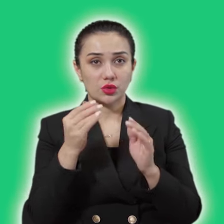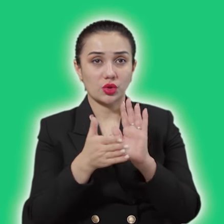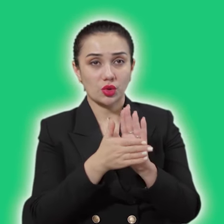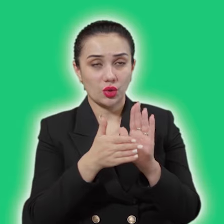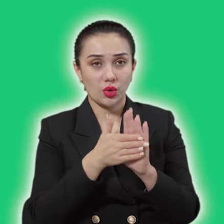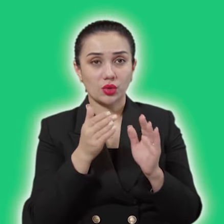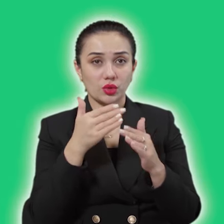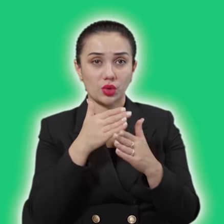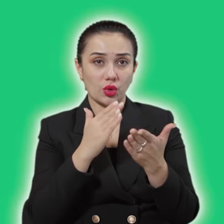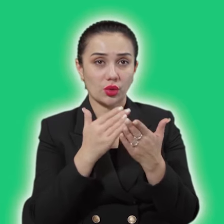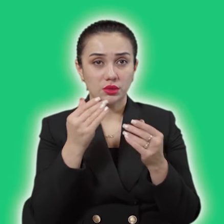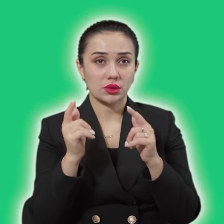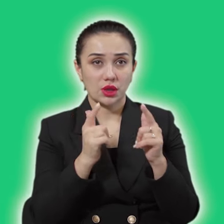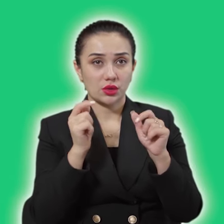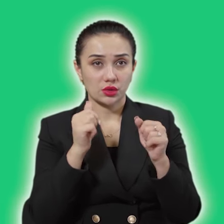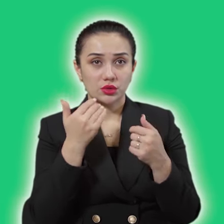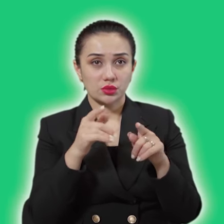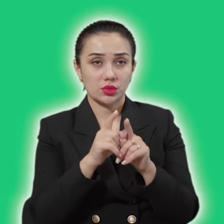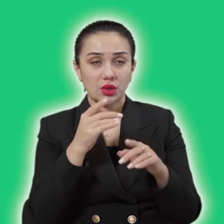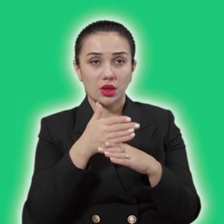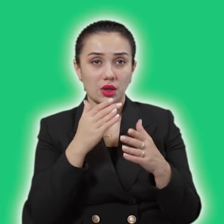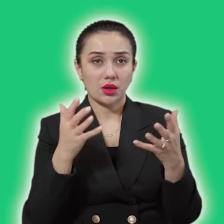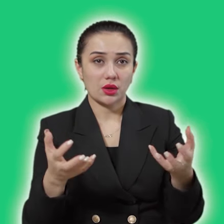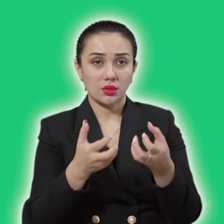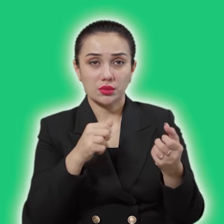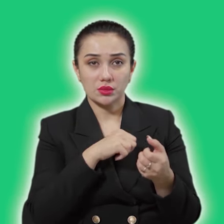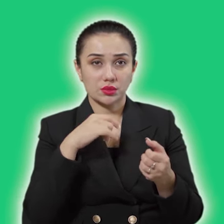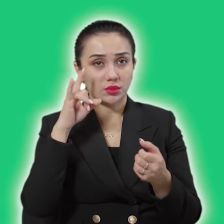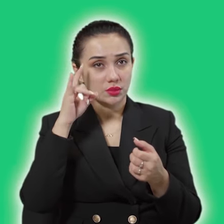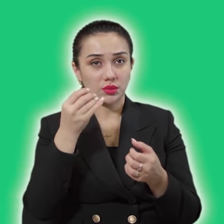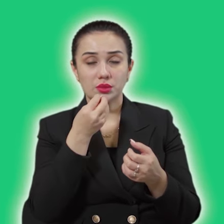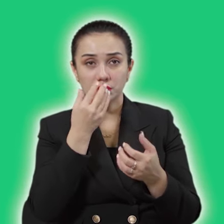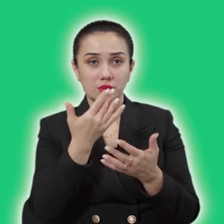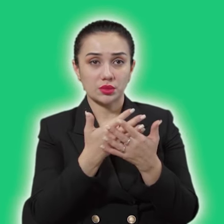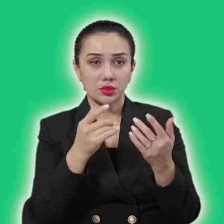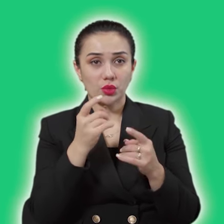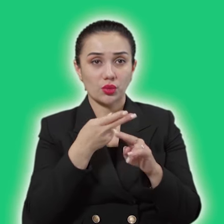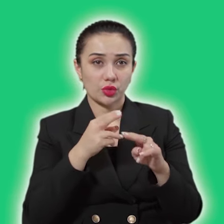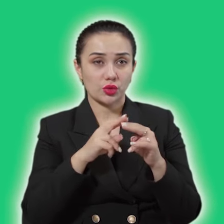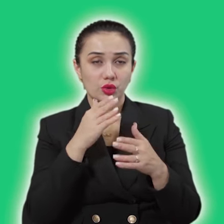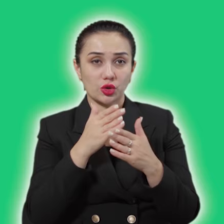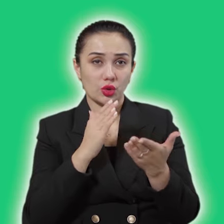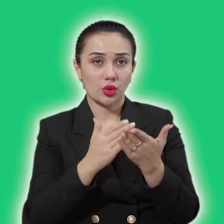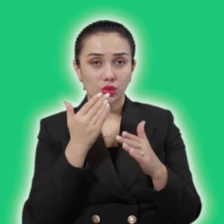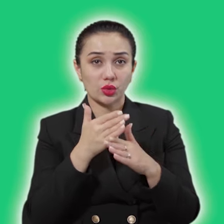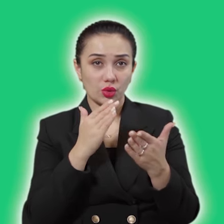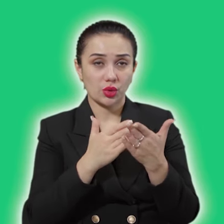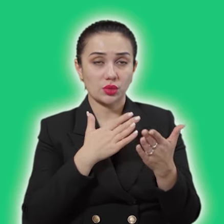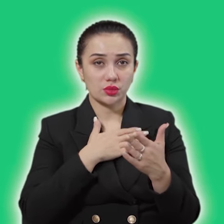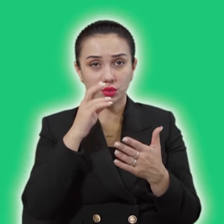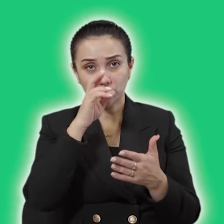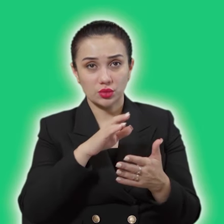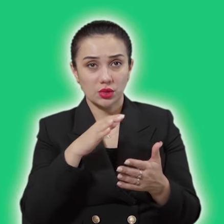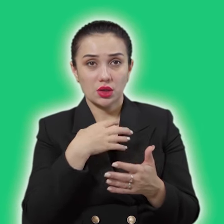xamirdan non tayyorlash mumkin. Xamirdan tayyorlanadigan eng mashhur mahsulot bu non. Nonni